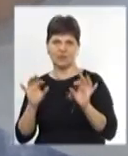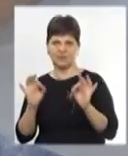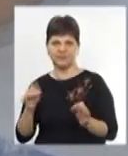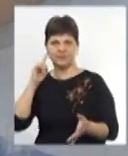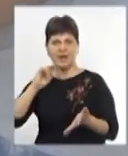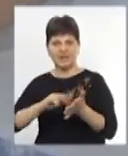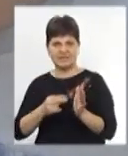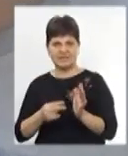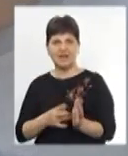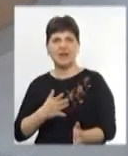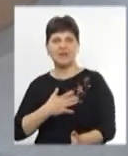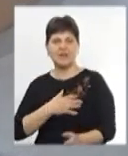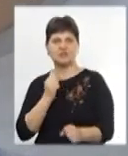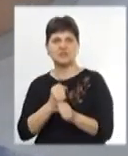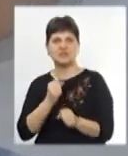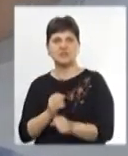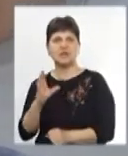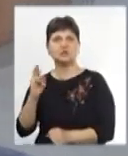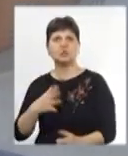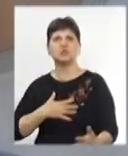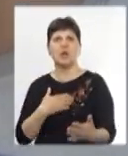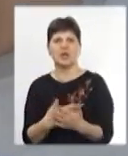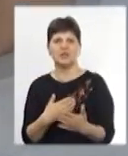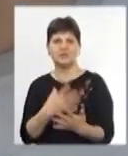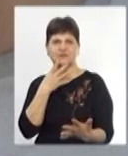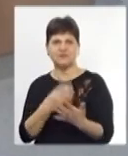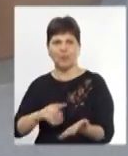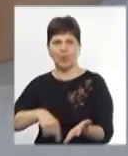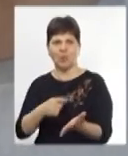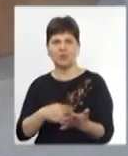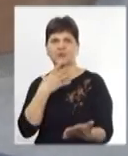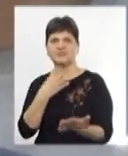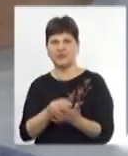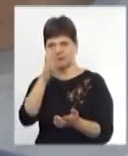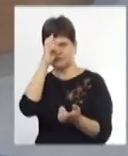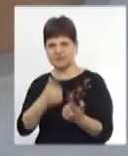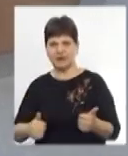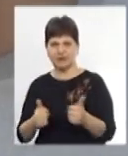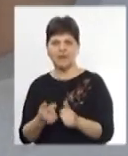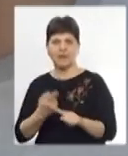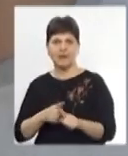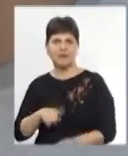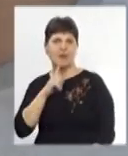– зробити молодіж соціально активною, активною в своєму місті, в своїй країні. І от